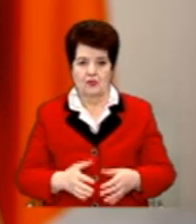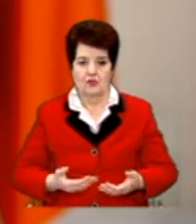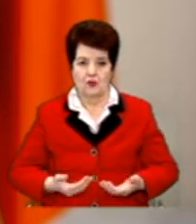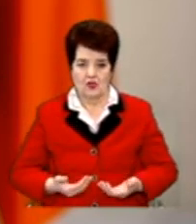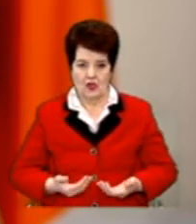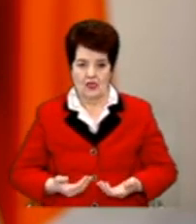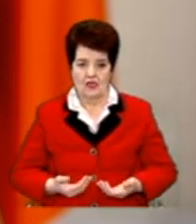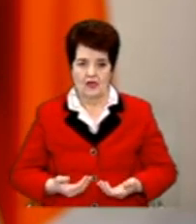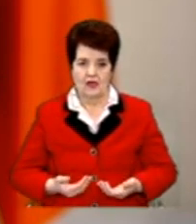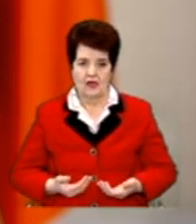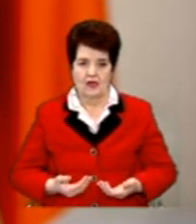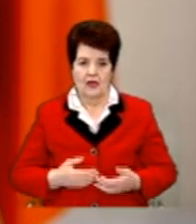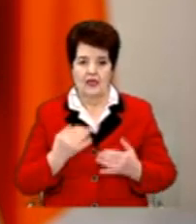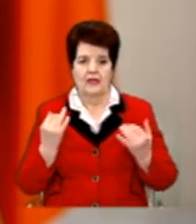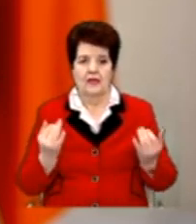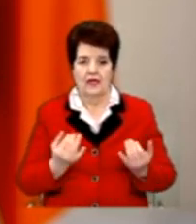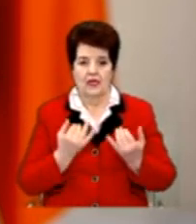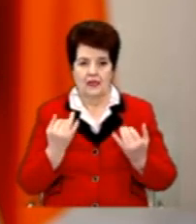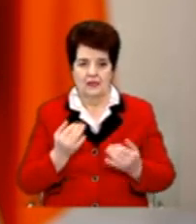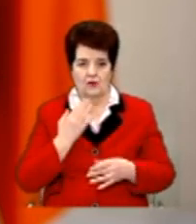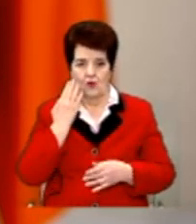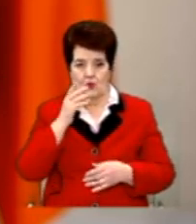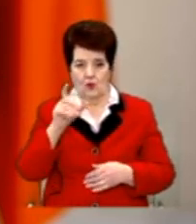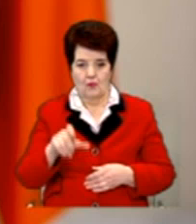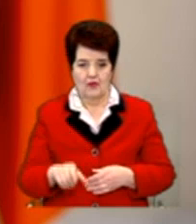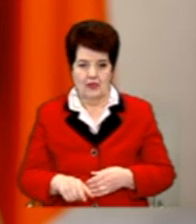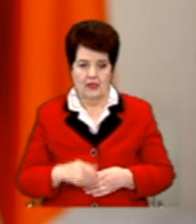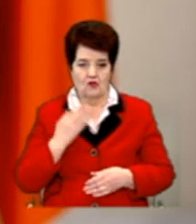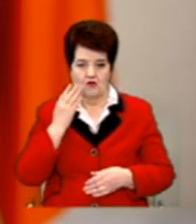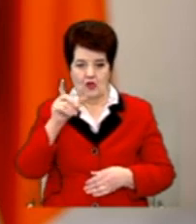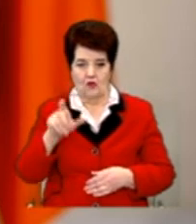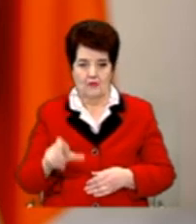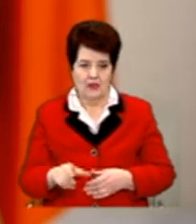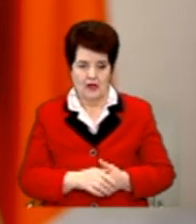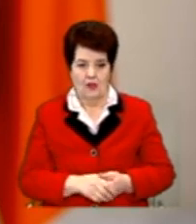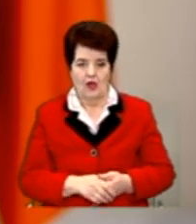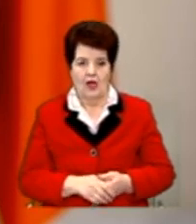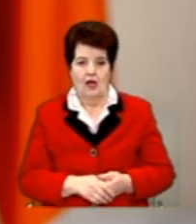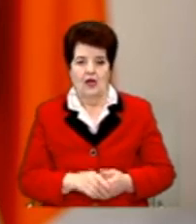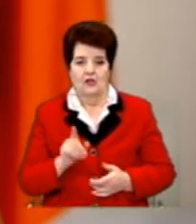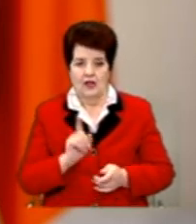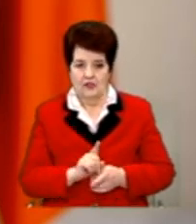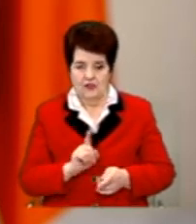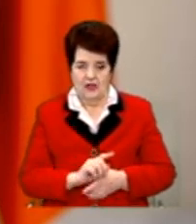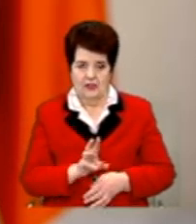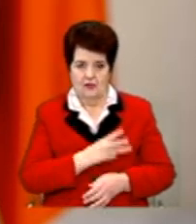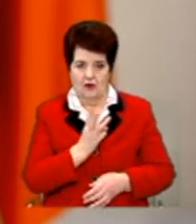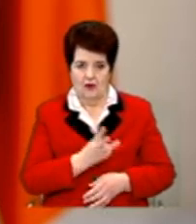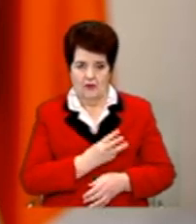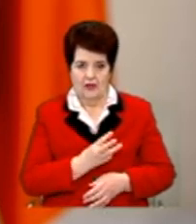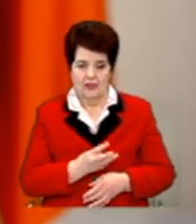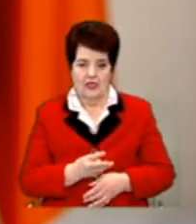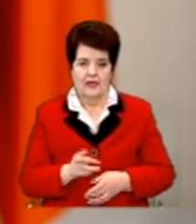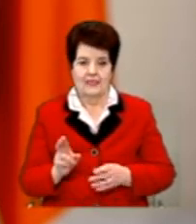toate în interesul României și a românilor. De asemenea, a dorit să